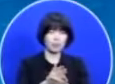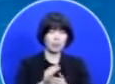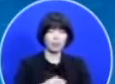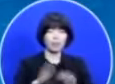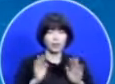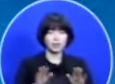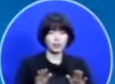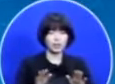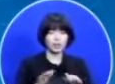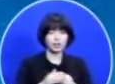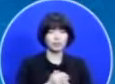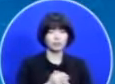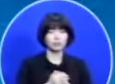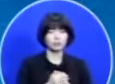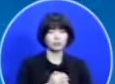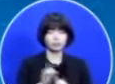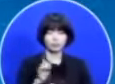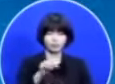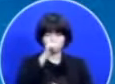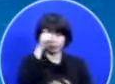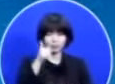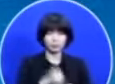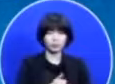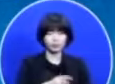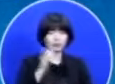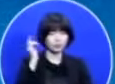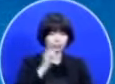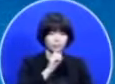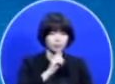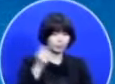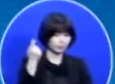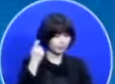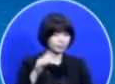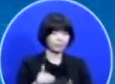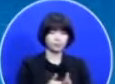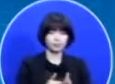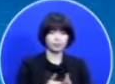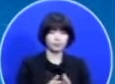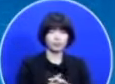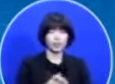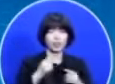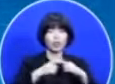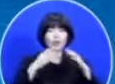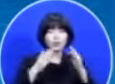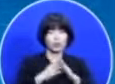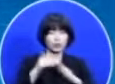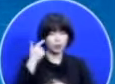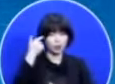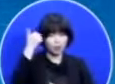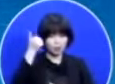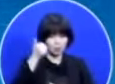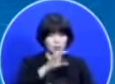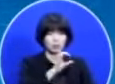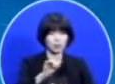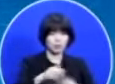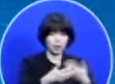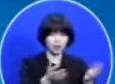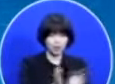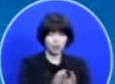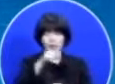이번에 어느 장로님 이야기를 들었습니다 교회가 목사 파 가장 높아 가 나누어져서